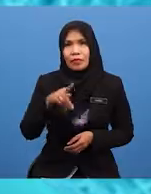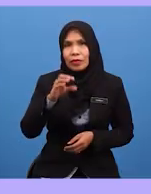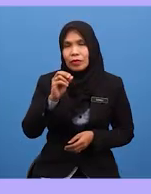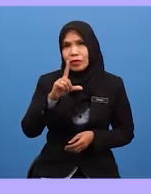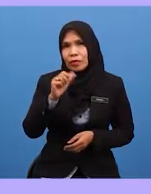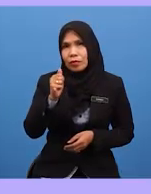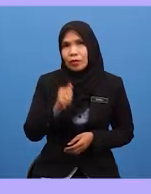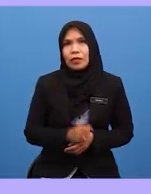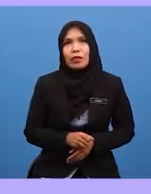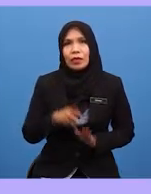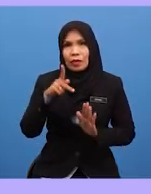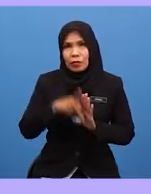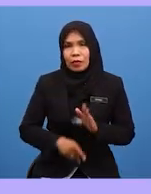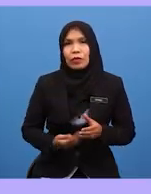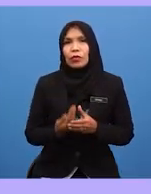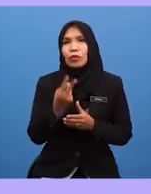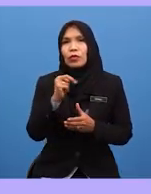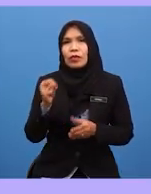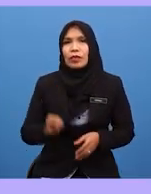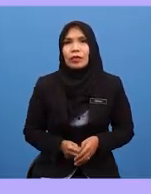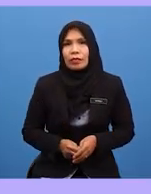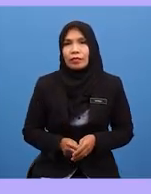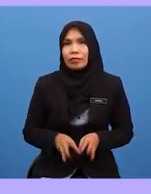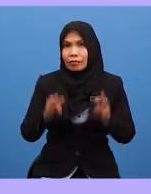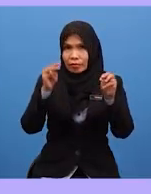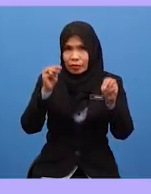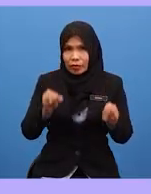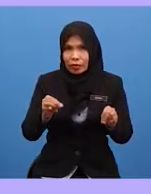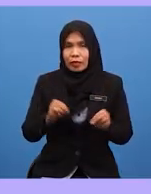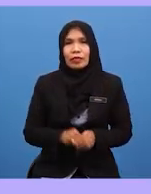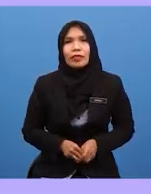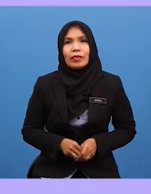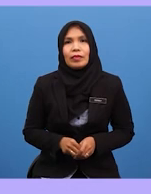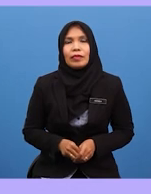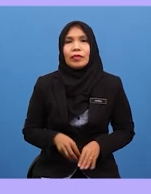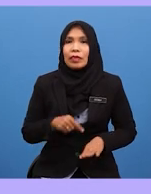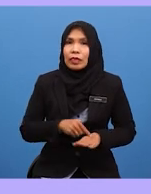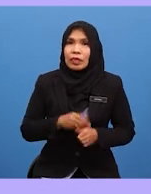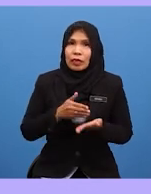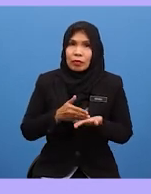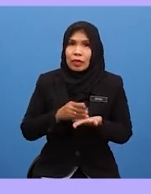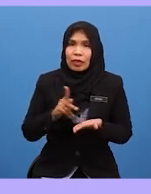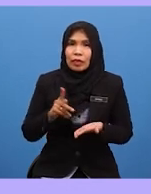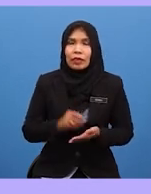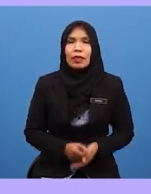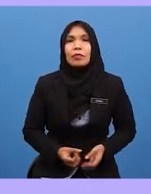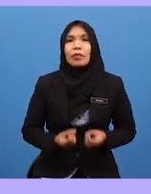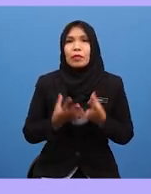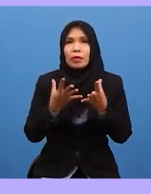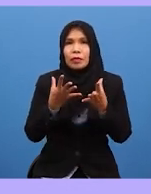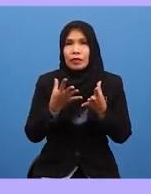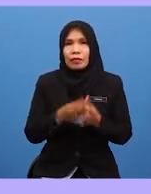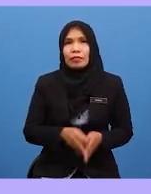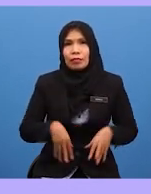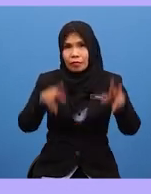manusia. Pola pertumbuhan manusia boleh dibahagikan kepada beberapa